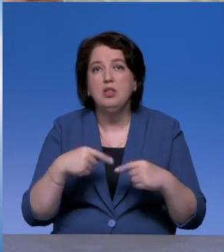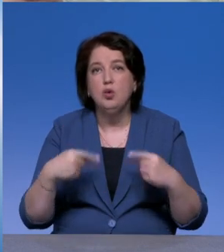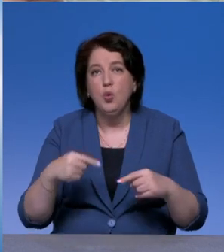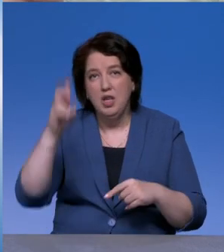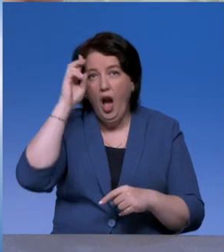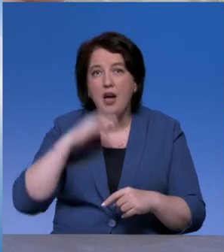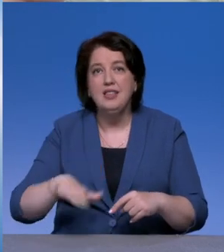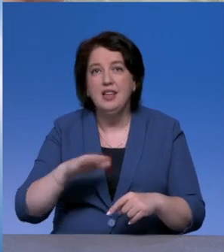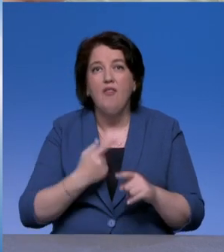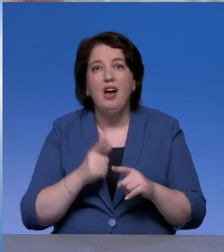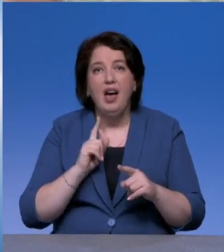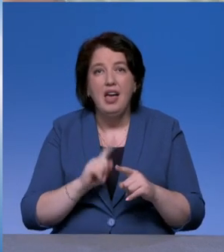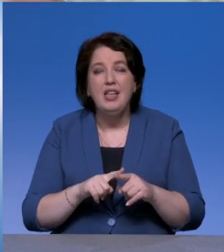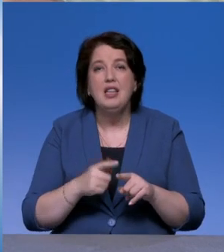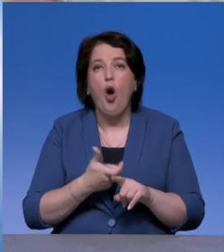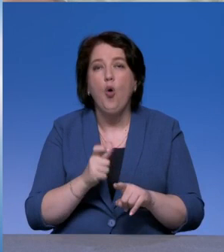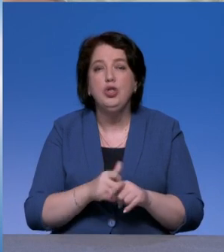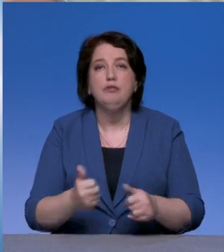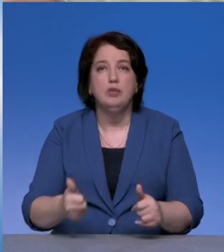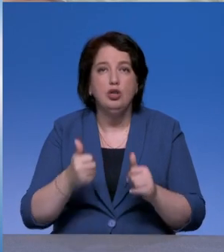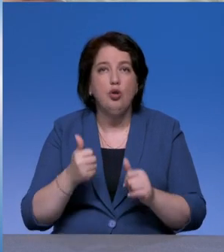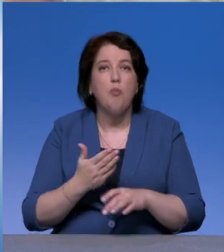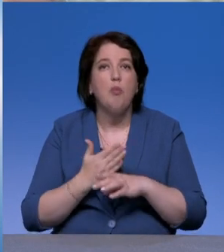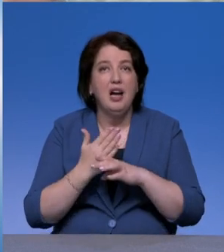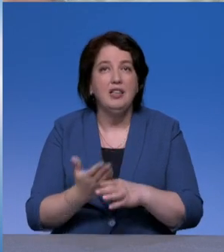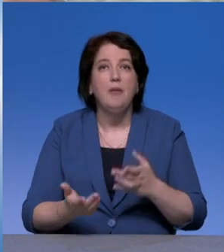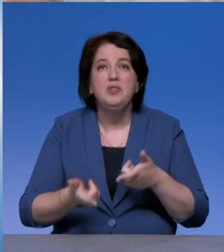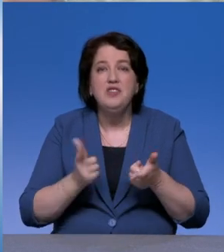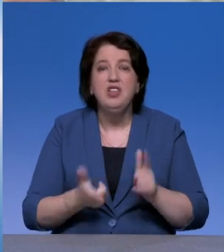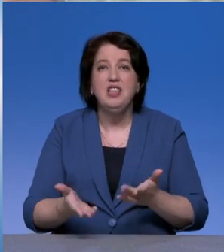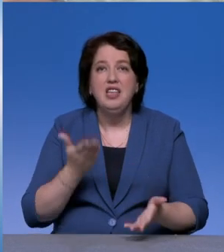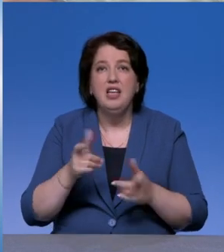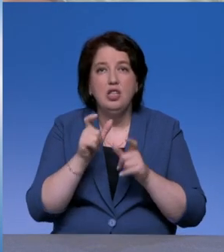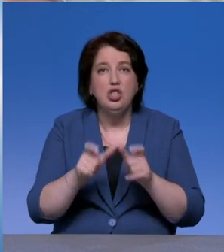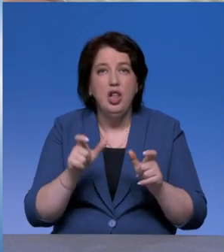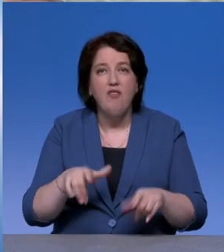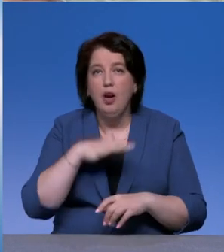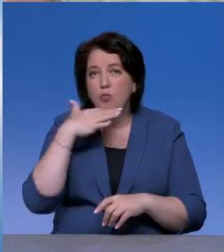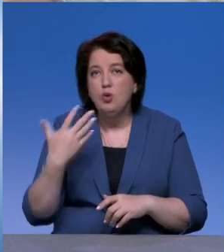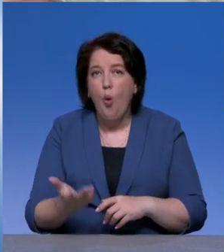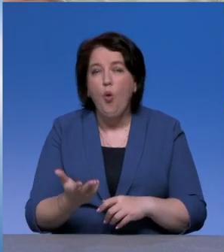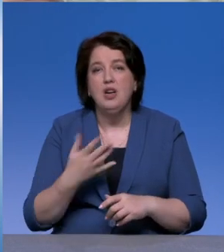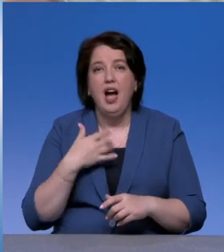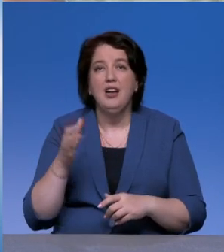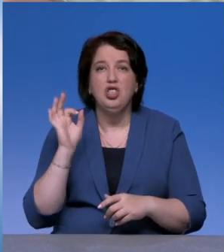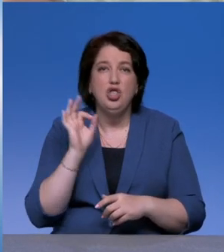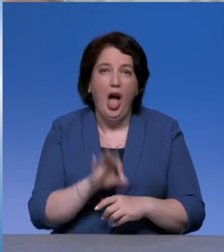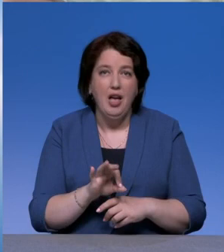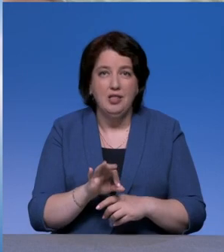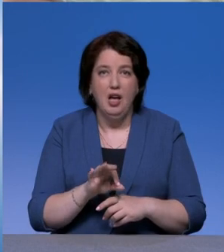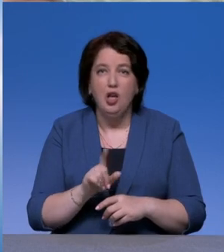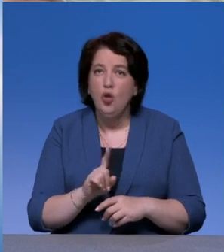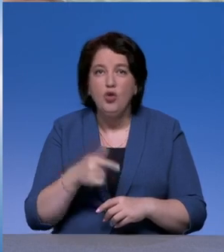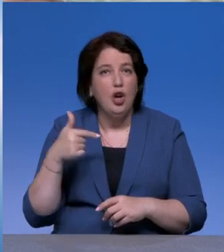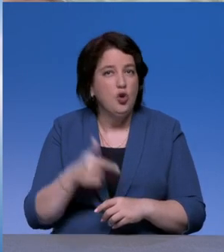мера очень эффективная. Действительно, если человек много, часто, но не грубо нарушает